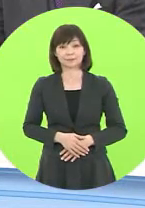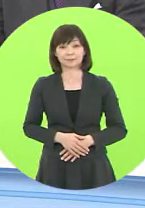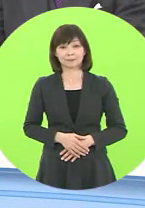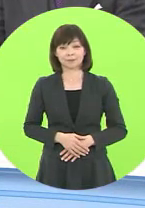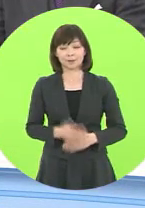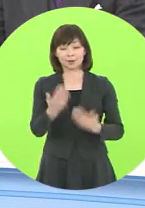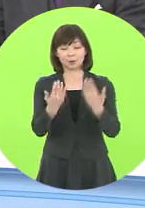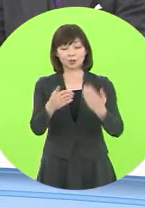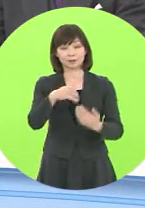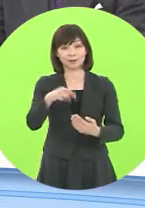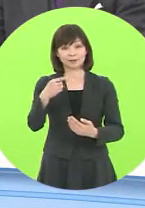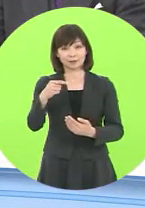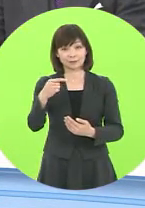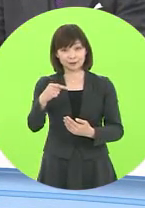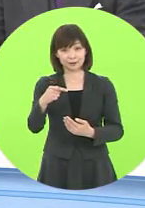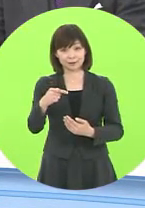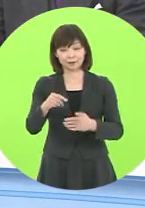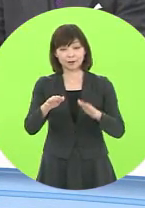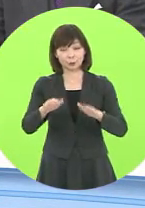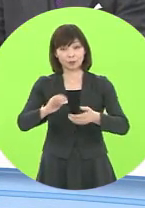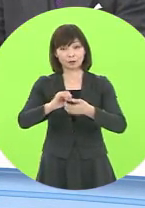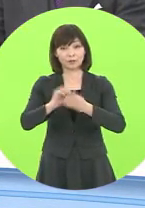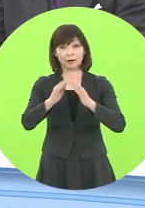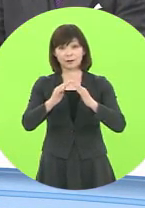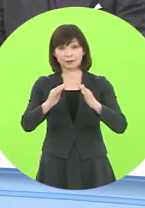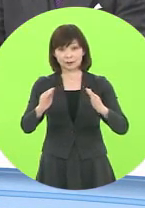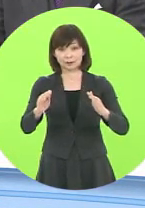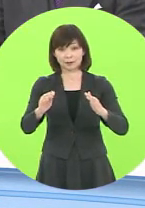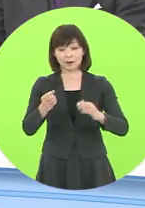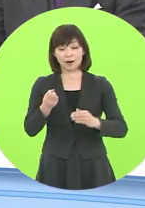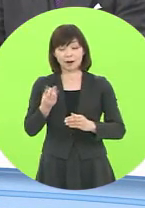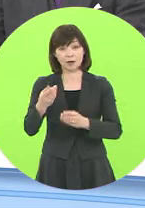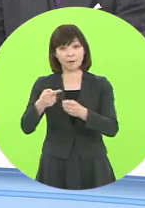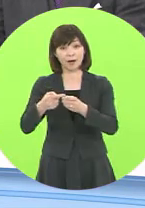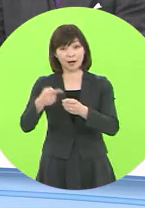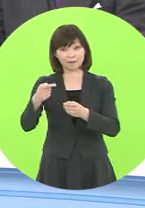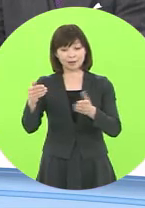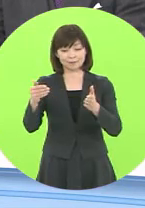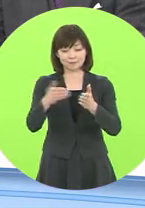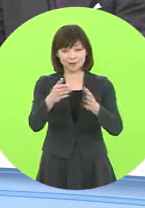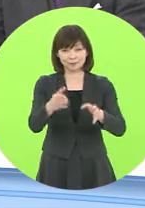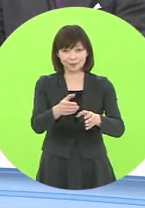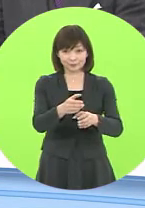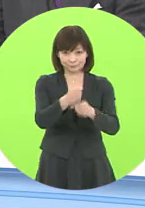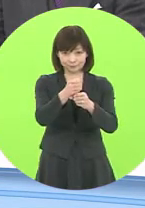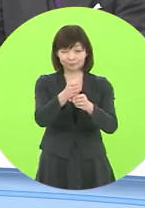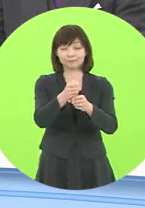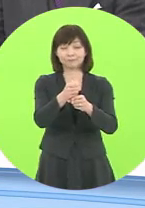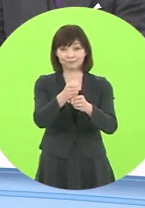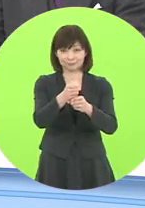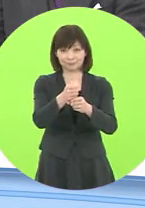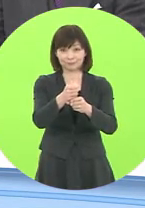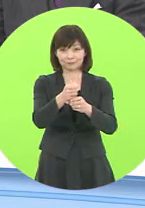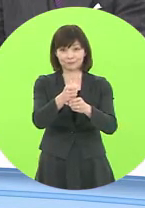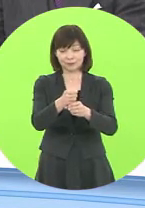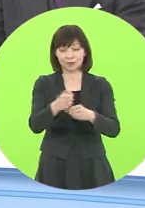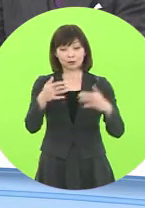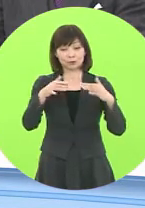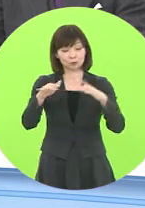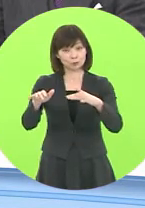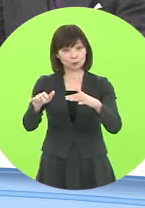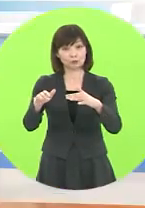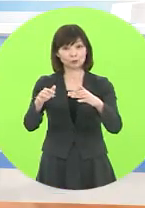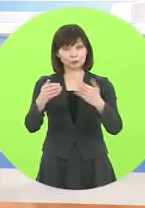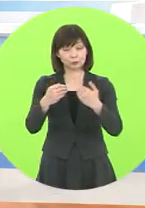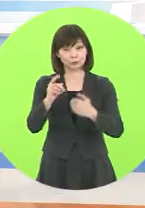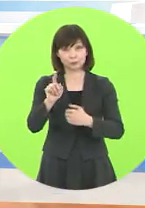森部先生、今回の12月定例会は令和元年を締めくくる定例会となりましたが、どんな点に注目したらいいです